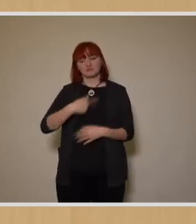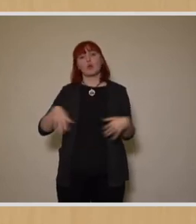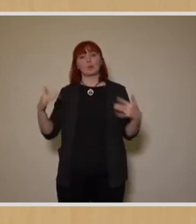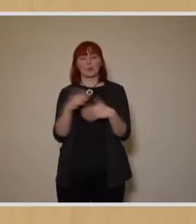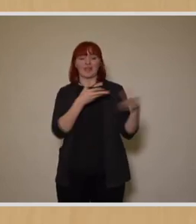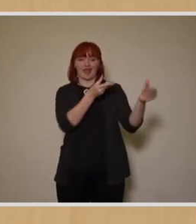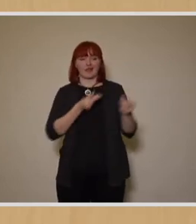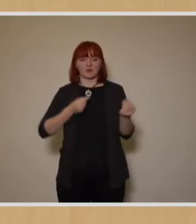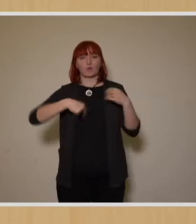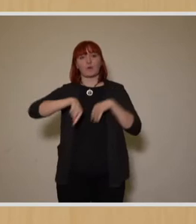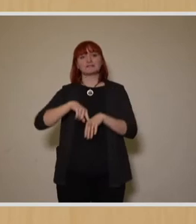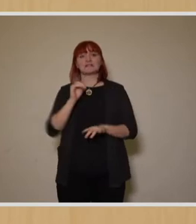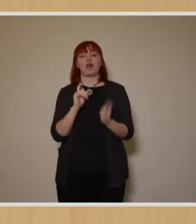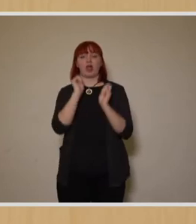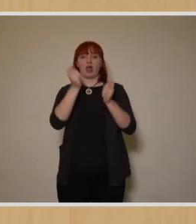zu diesem